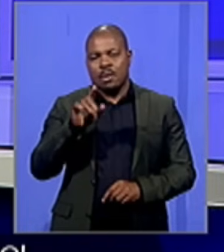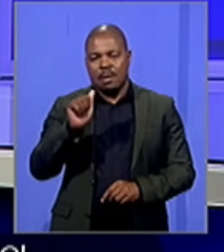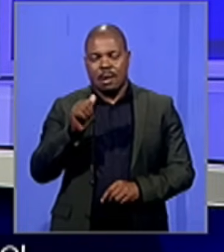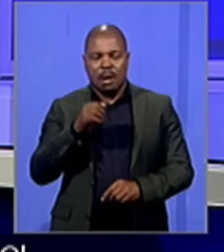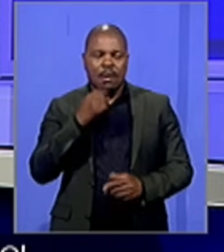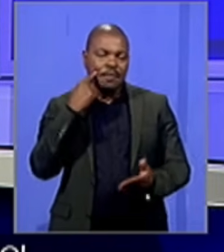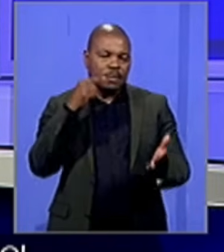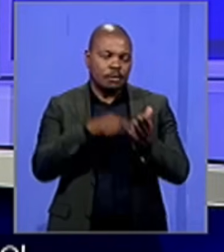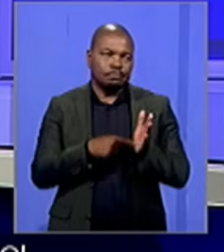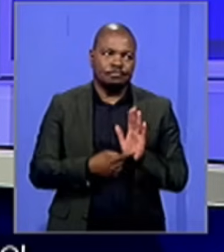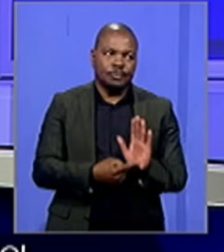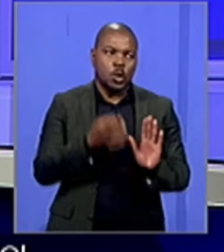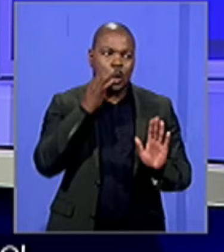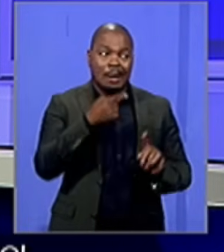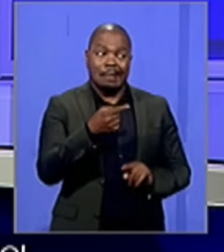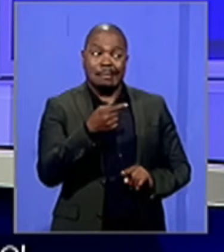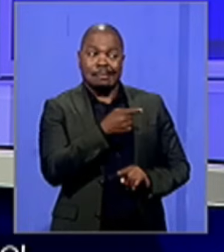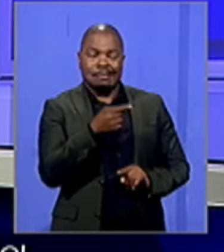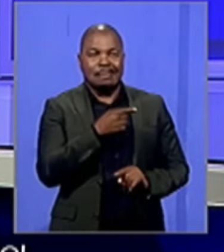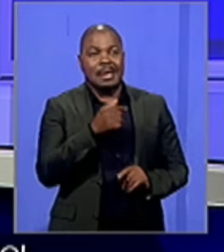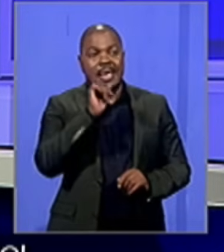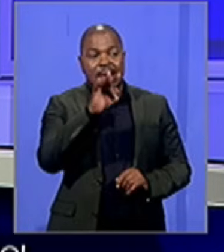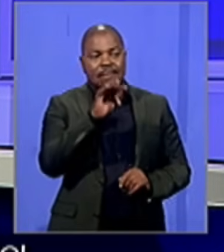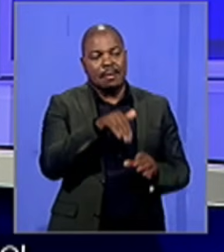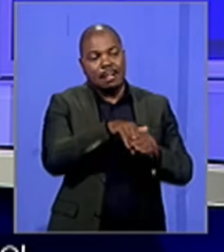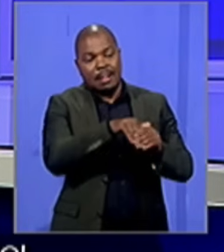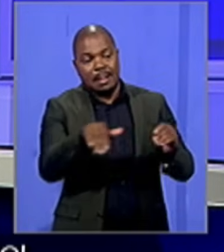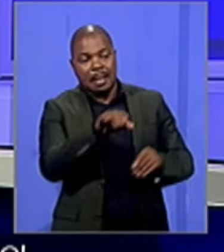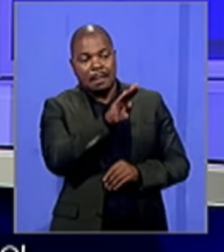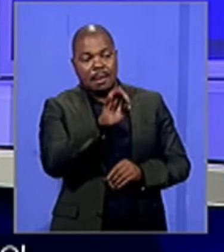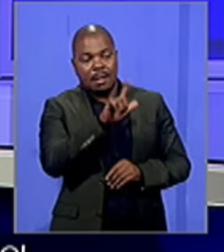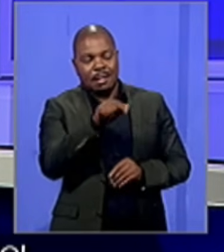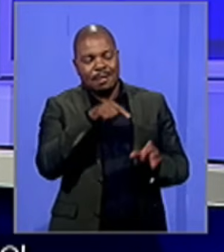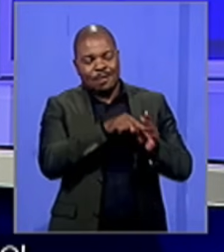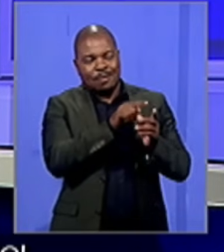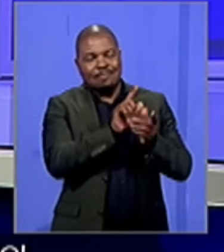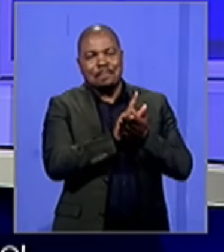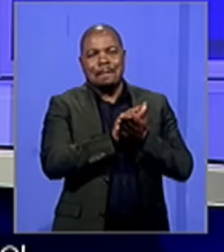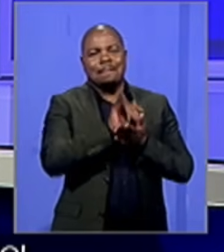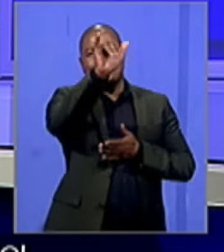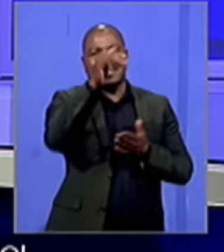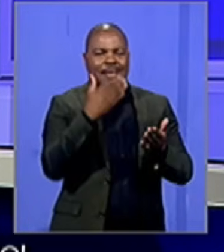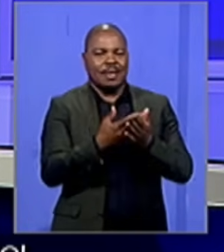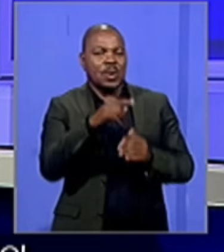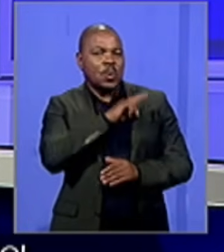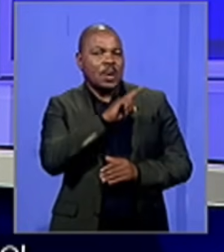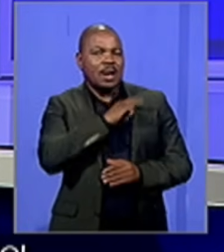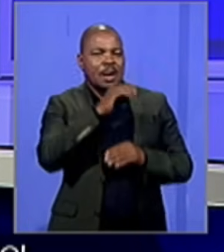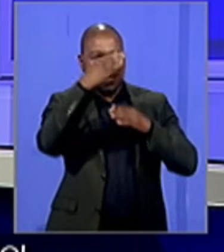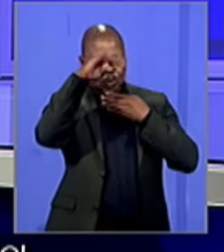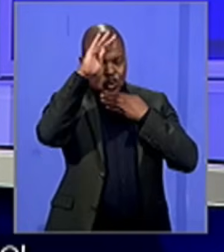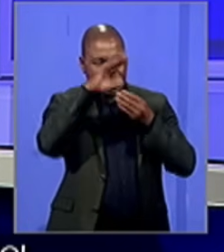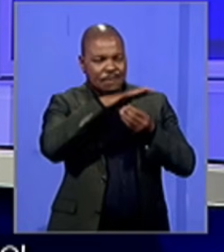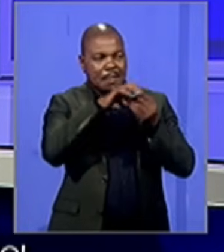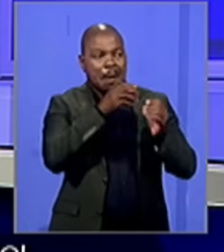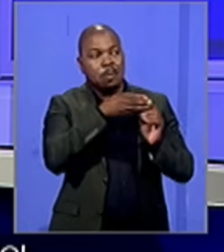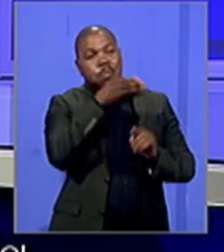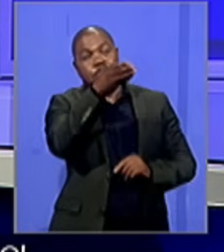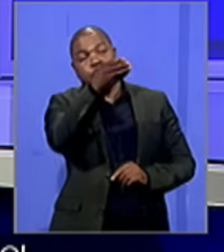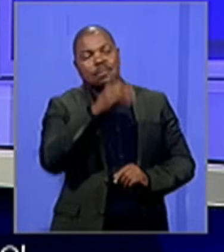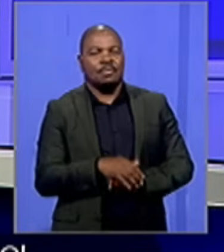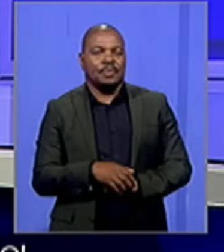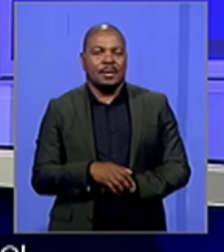gore Setshwantsho a ka ngwega mo nageng ge a ka fiwa peile ka ge a na le leloko ka Botswana. Ka nako